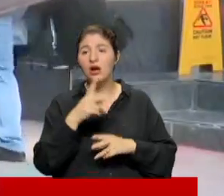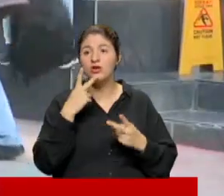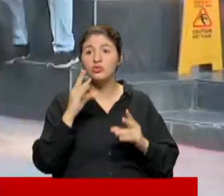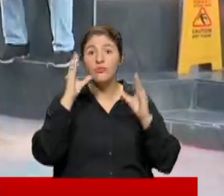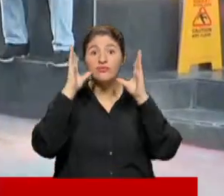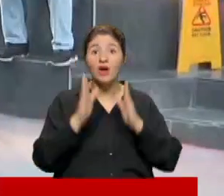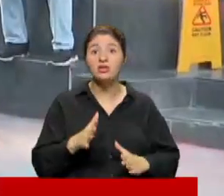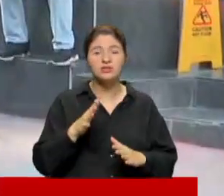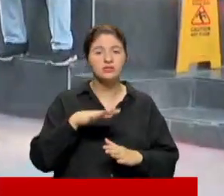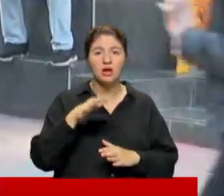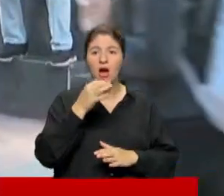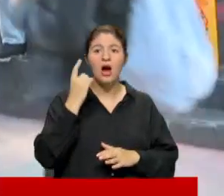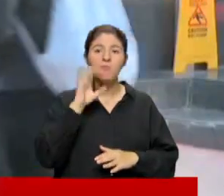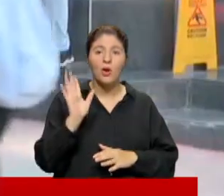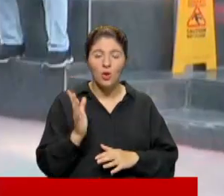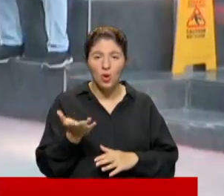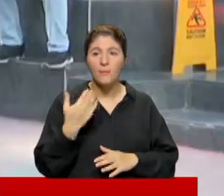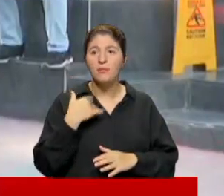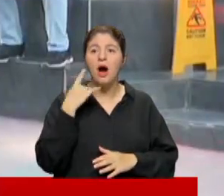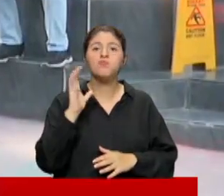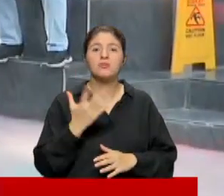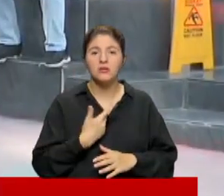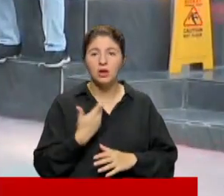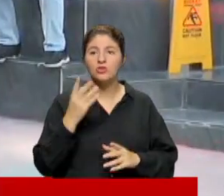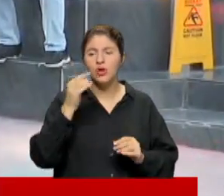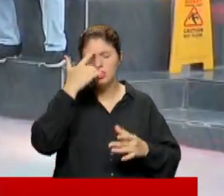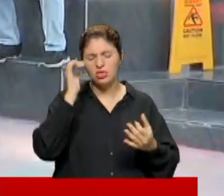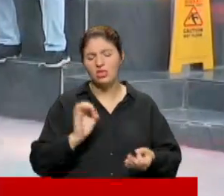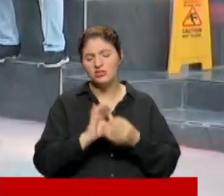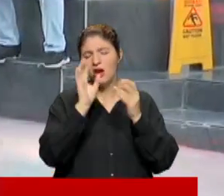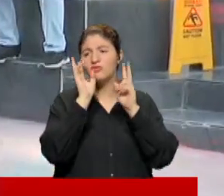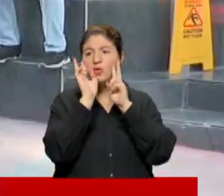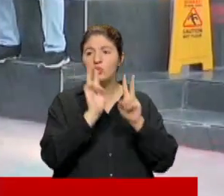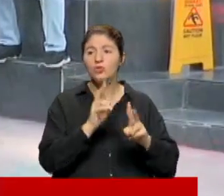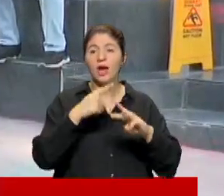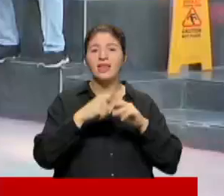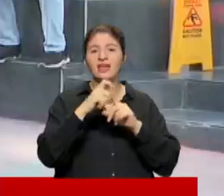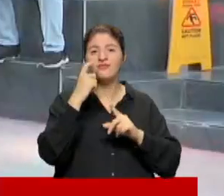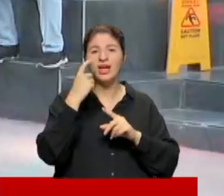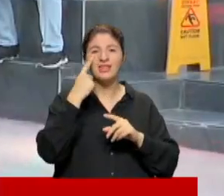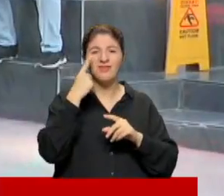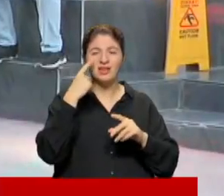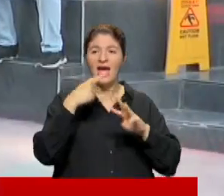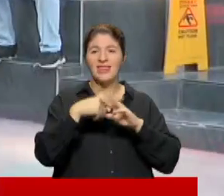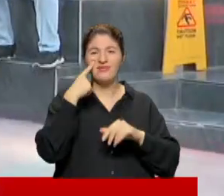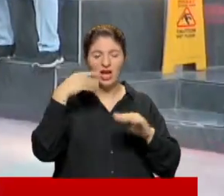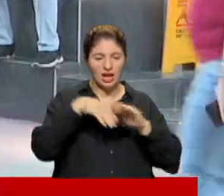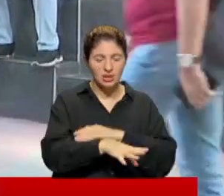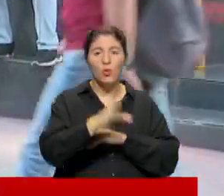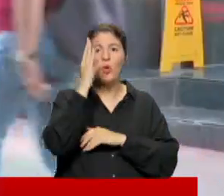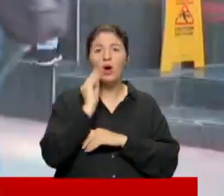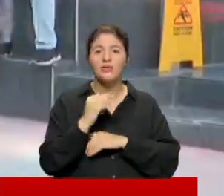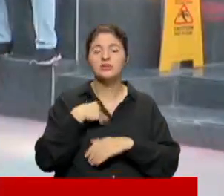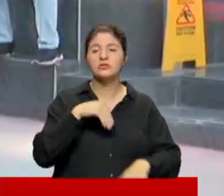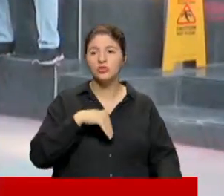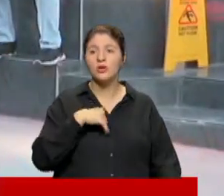pek çok insanın haberi yoktu zaten benim de haberim yoktu çok tesadüfi bir şekilde e-devlete girdikten sonra bunu öğrendim ve